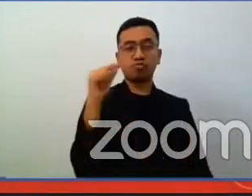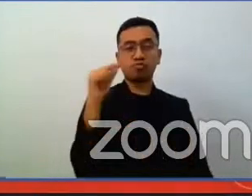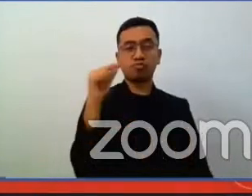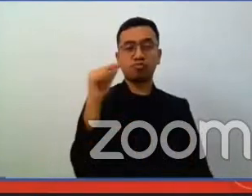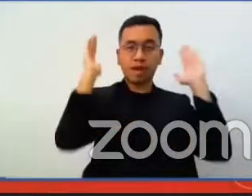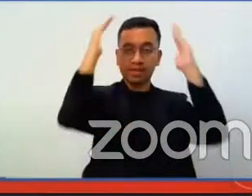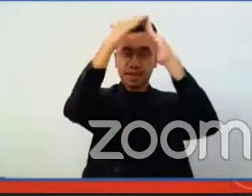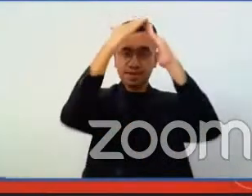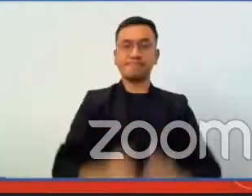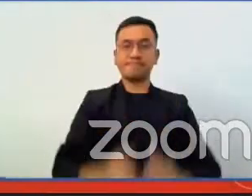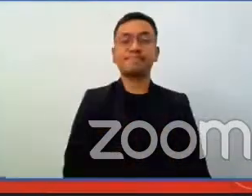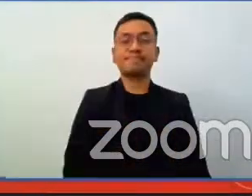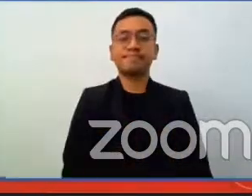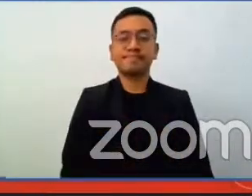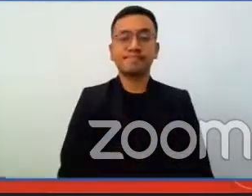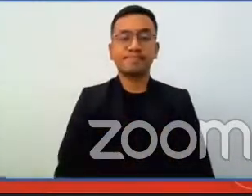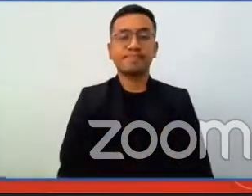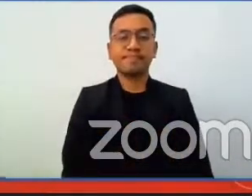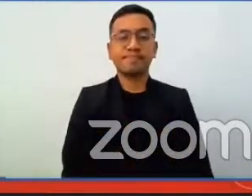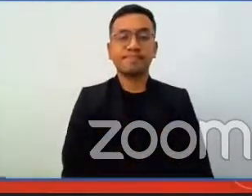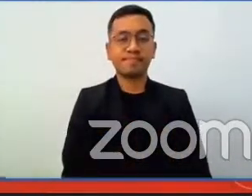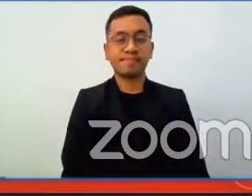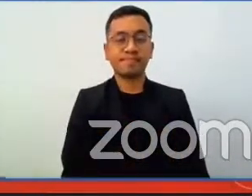kami persilakan, Pak.